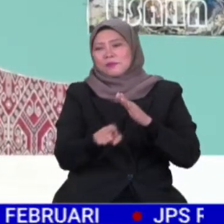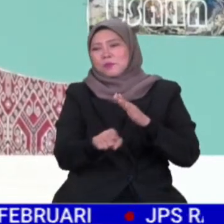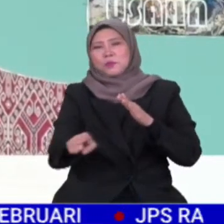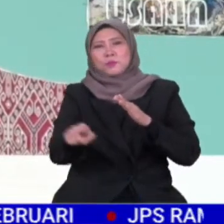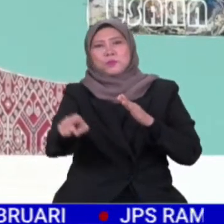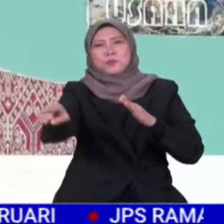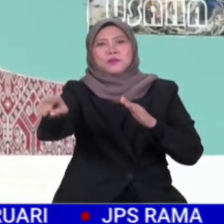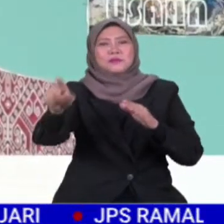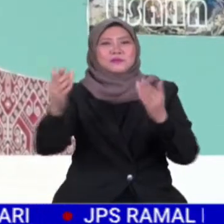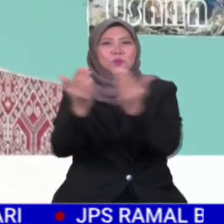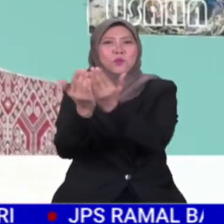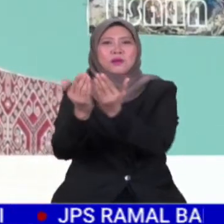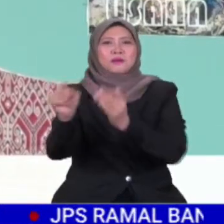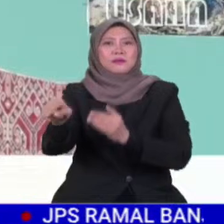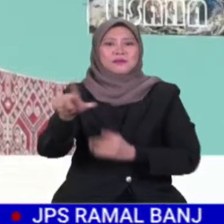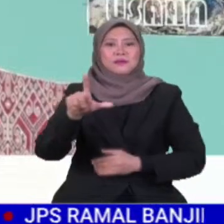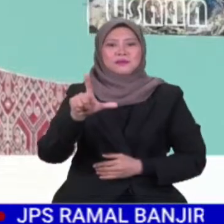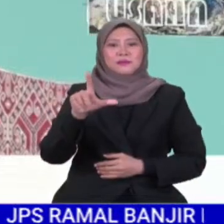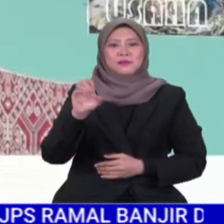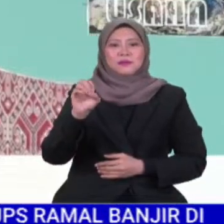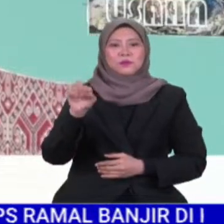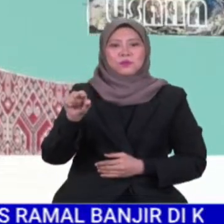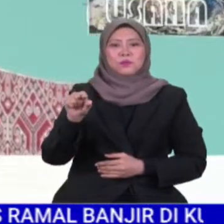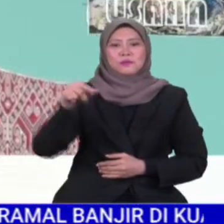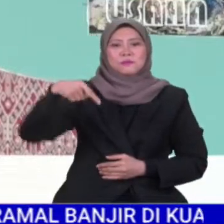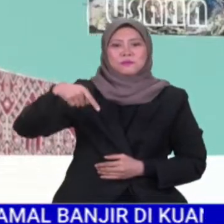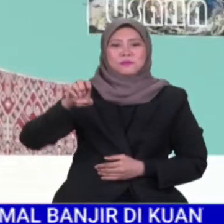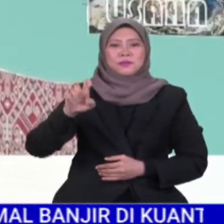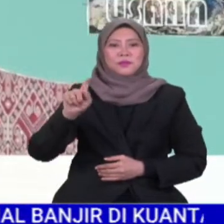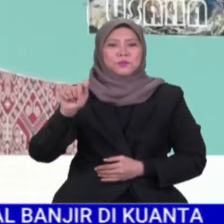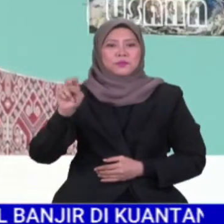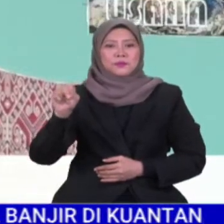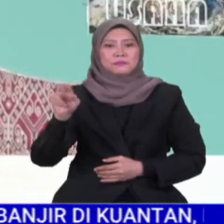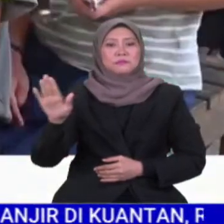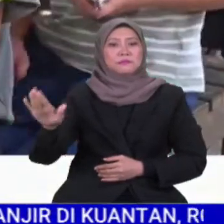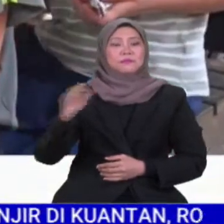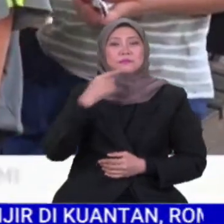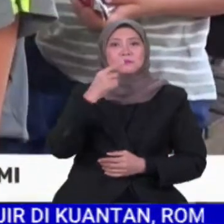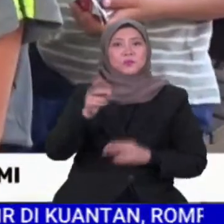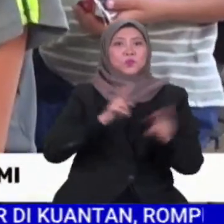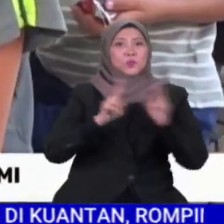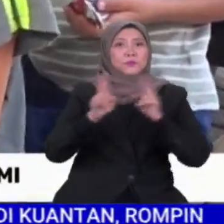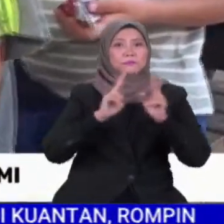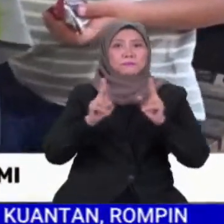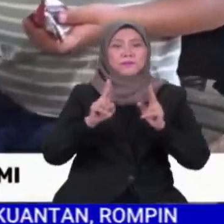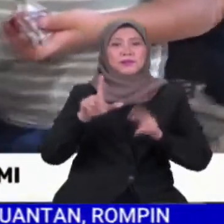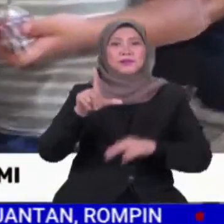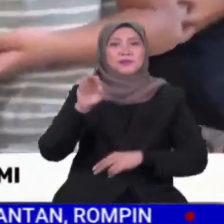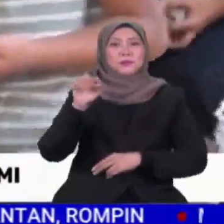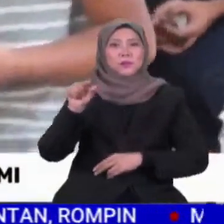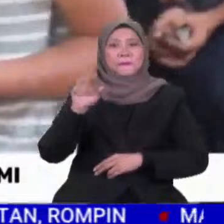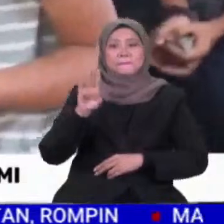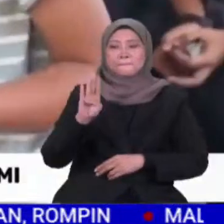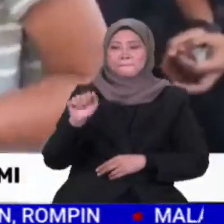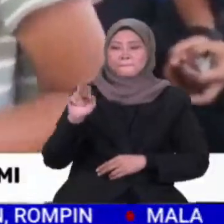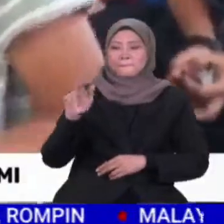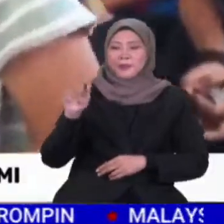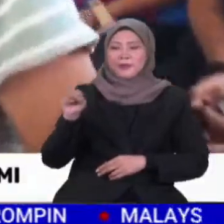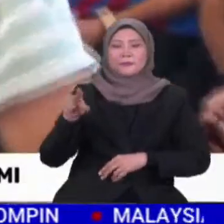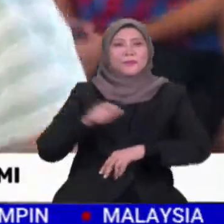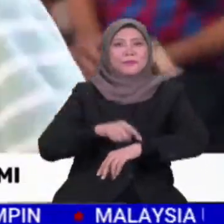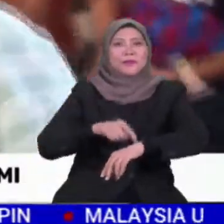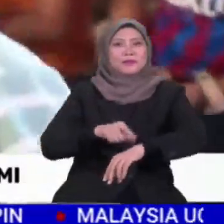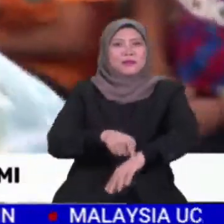sekolah-sekolah pedalaman ini, khususnya di Long Pelutan. Beliau berucap di Sekolah Kebangsaan SK Long Pelutan Baram yang mengambil